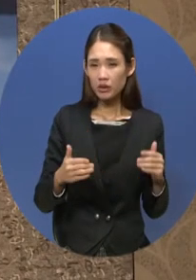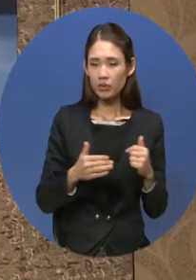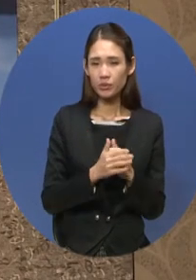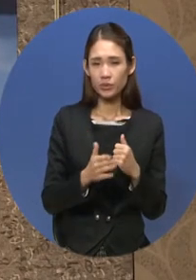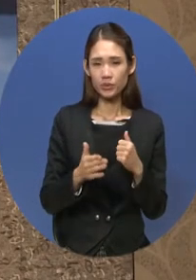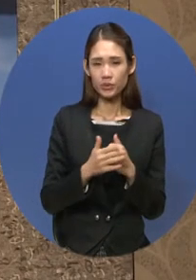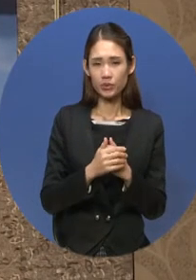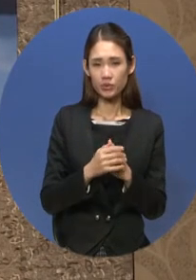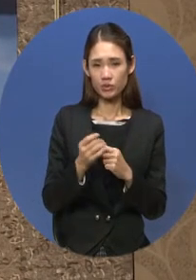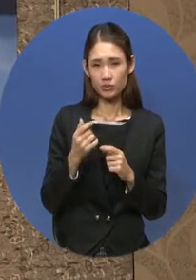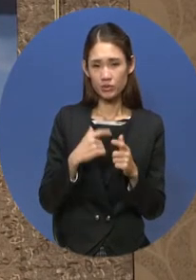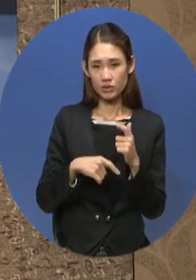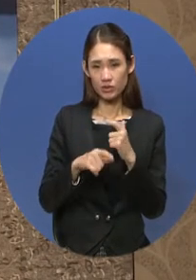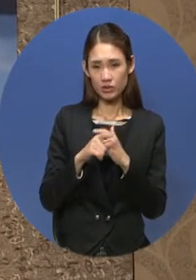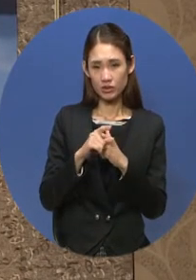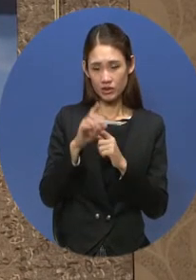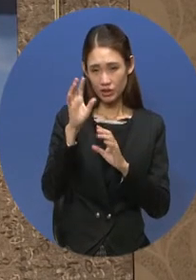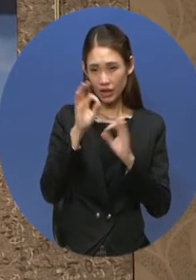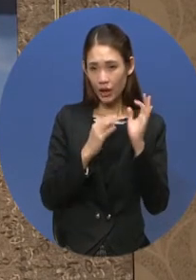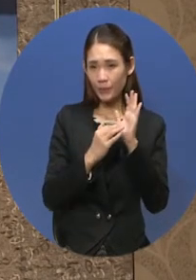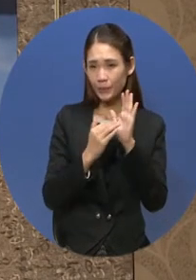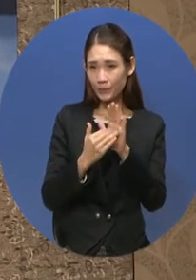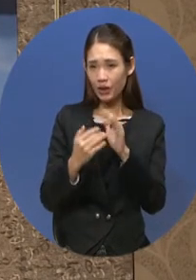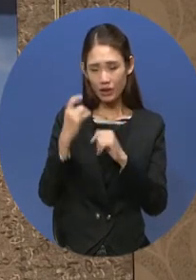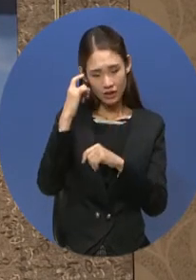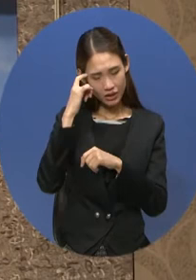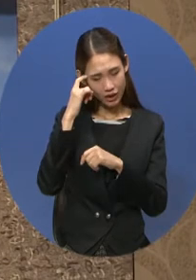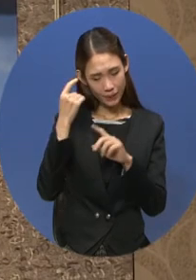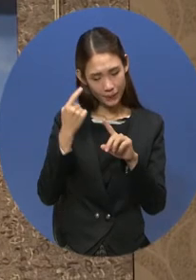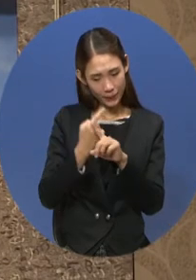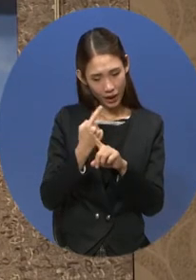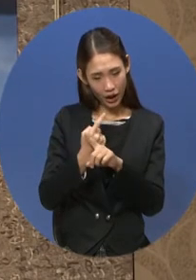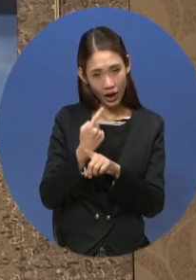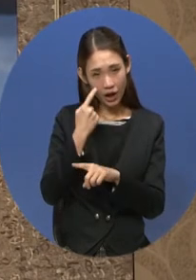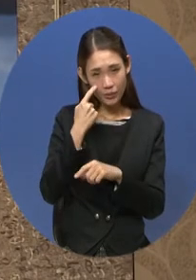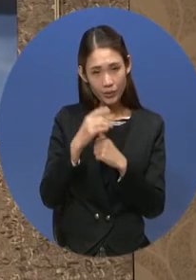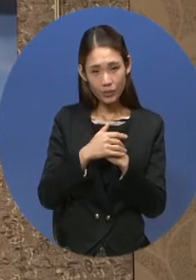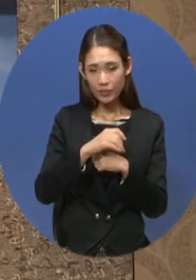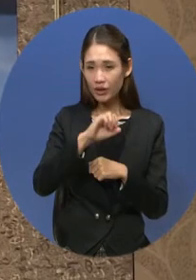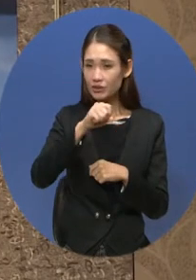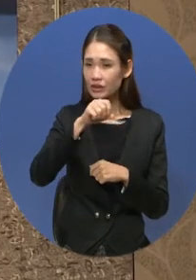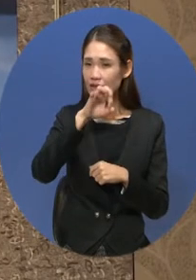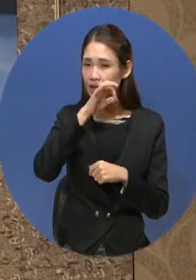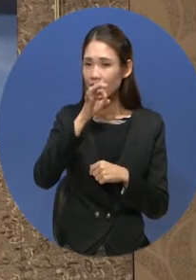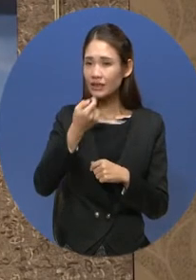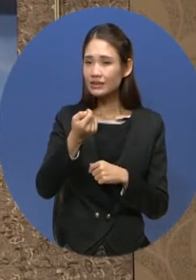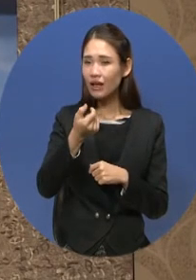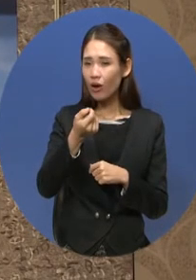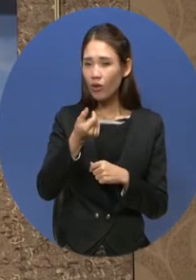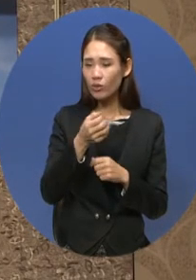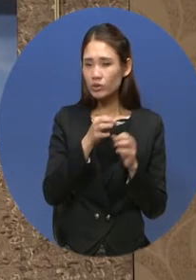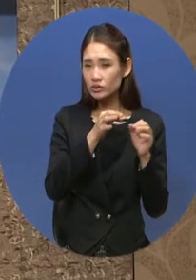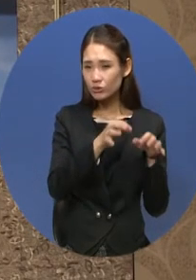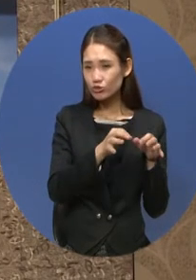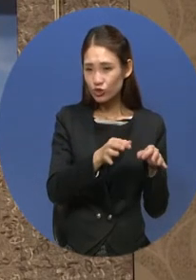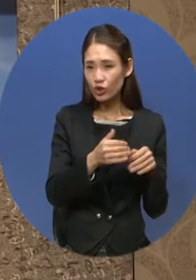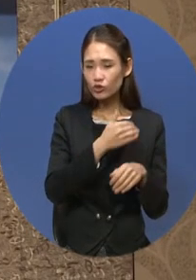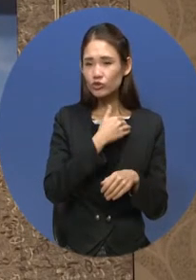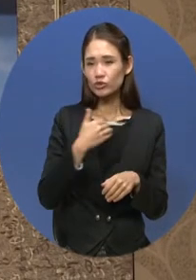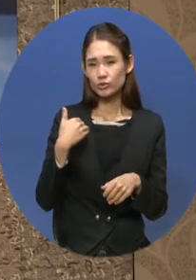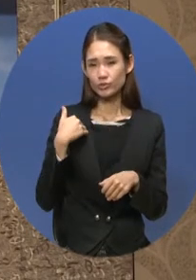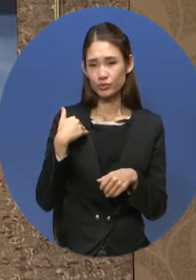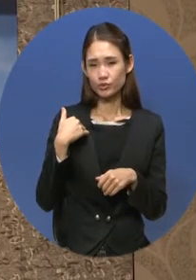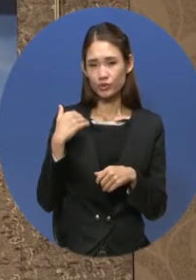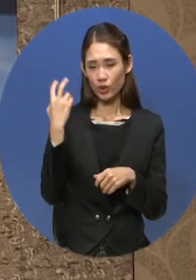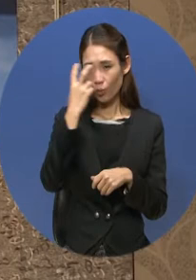우리가 좀더 사고를 유연하게 한다면 작은 그 예산을 가지고서도 이렇게 충분히 이들을 보호할